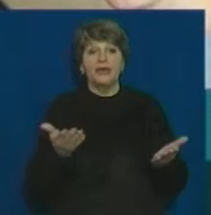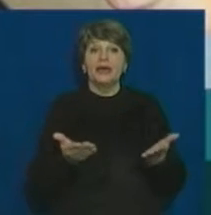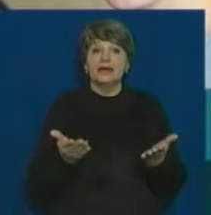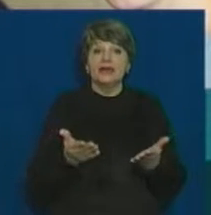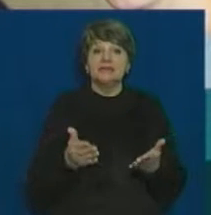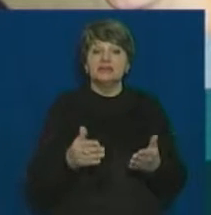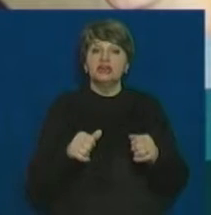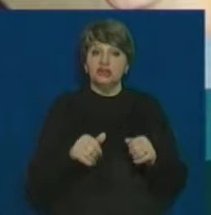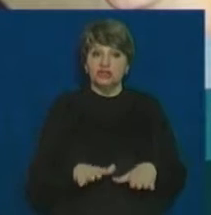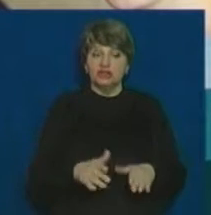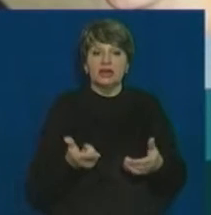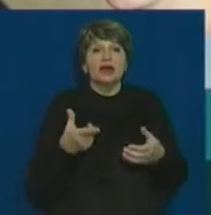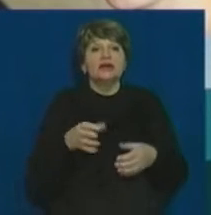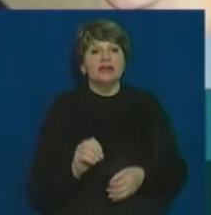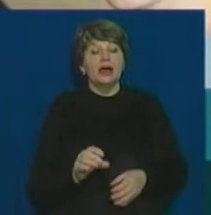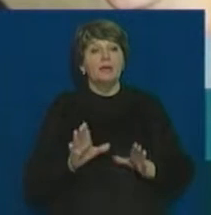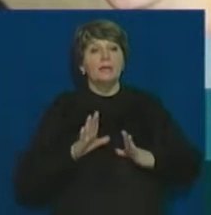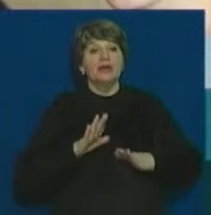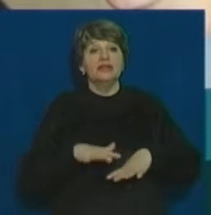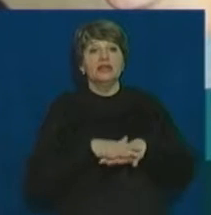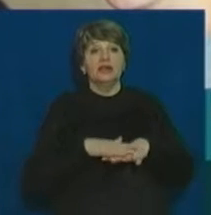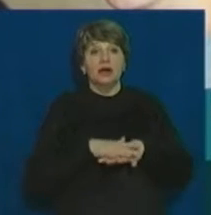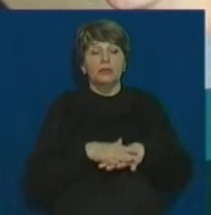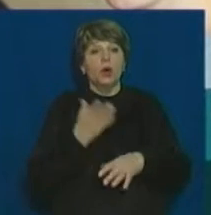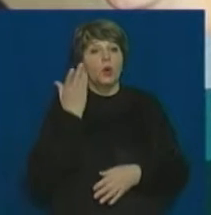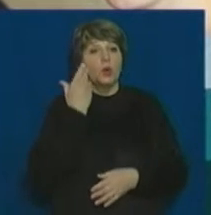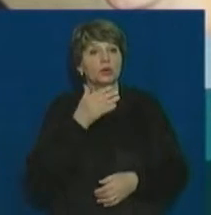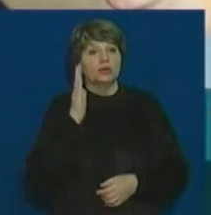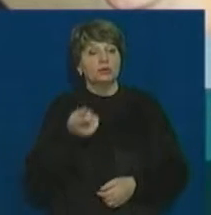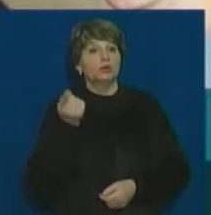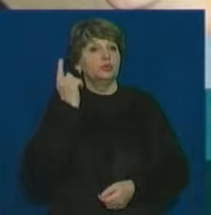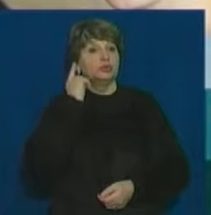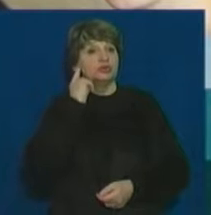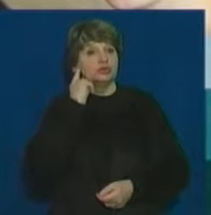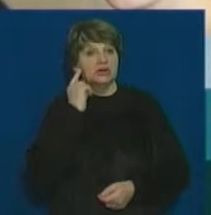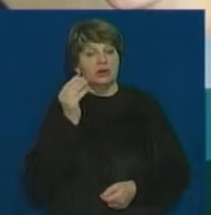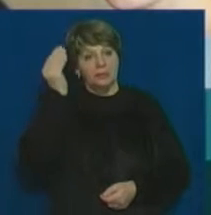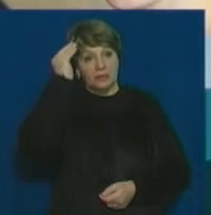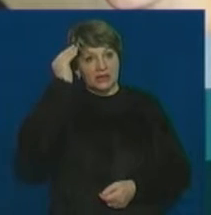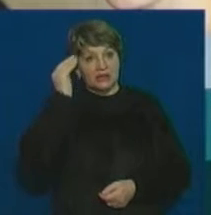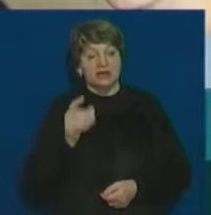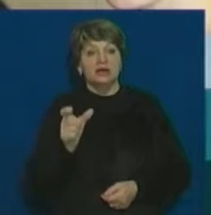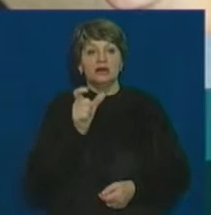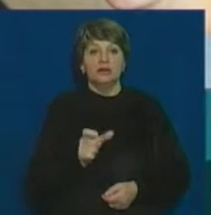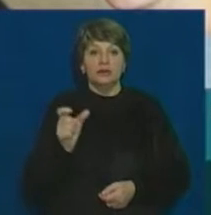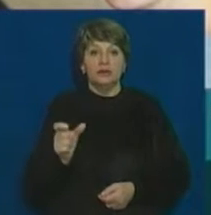ярмарку. Я вважаю, що ось коли буде почута думка громади, який